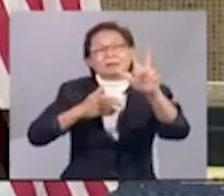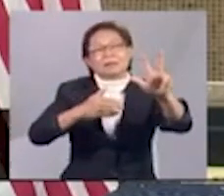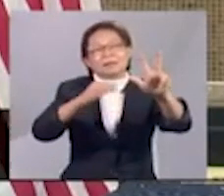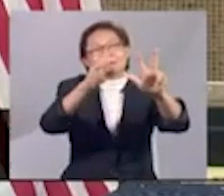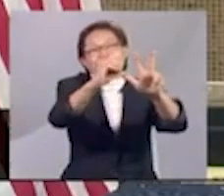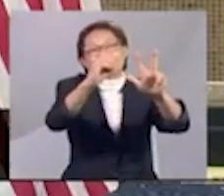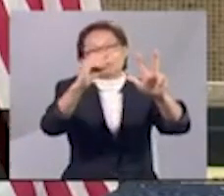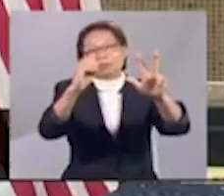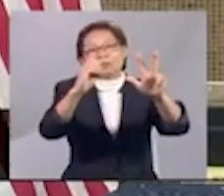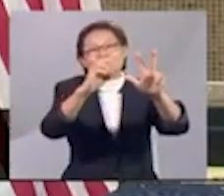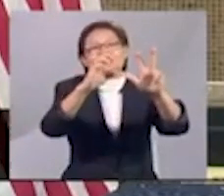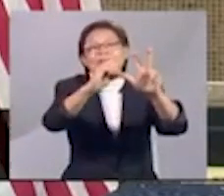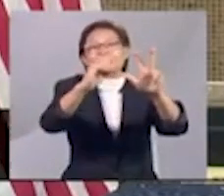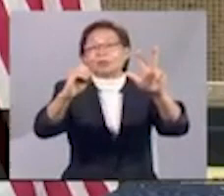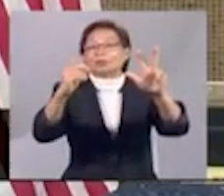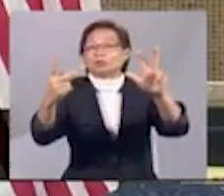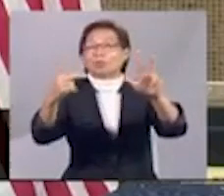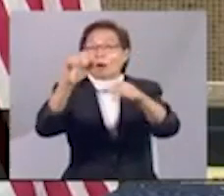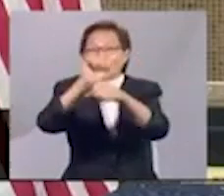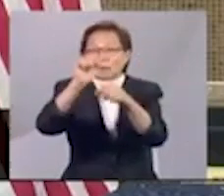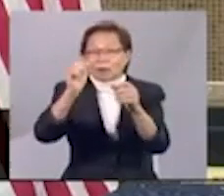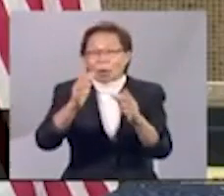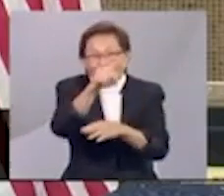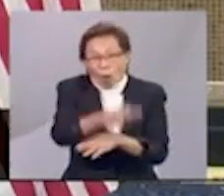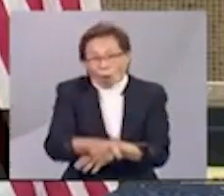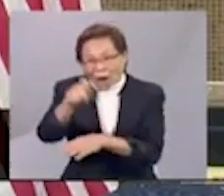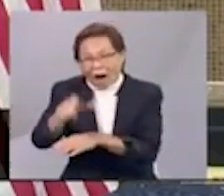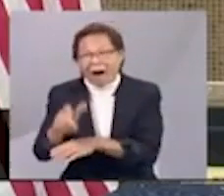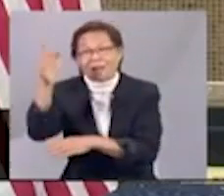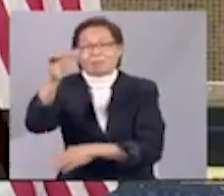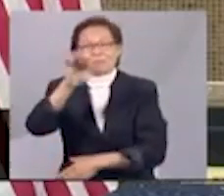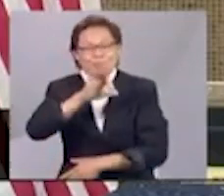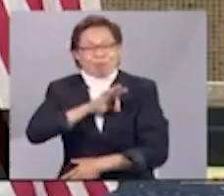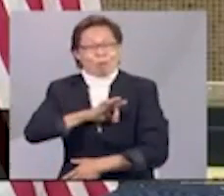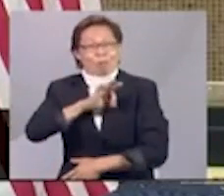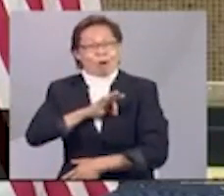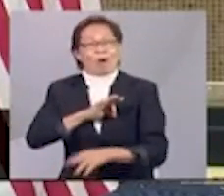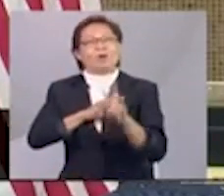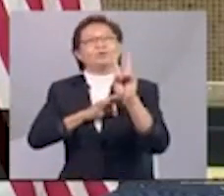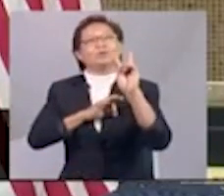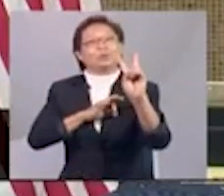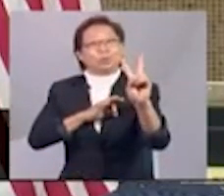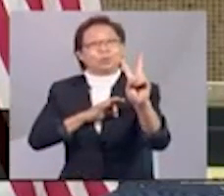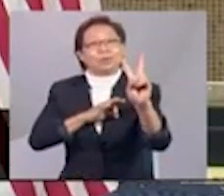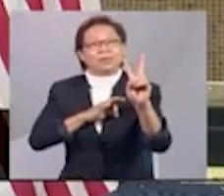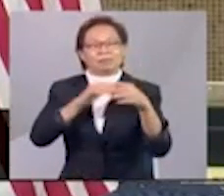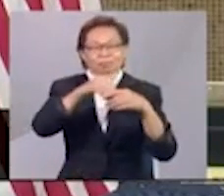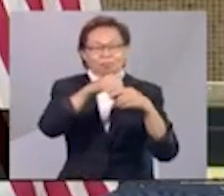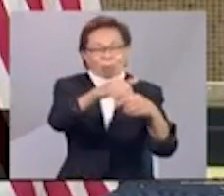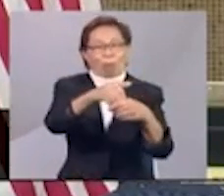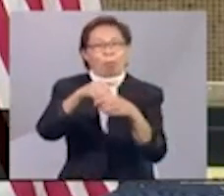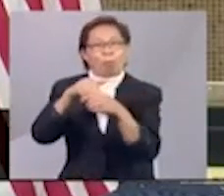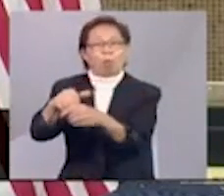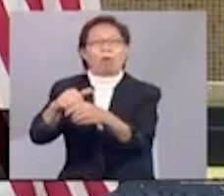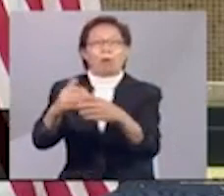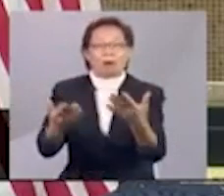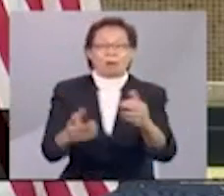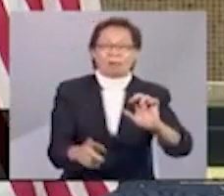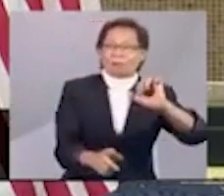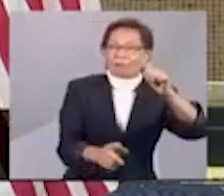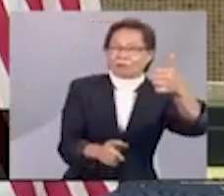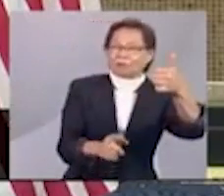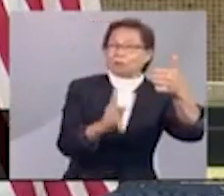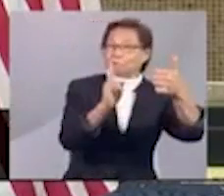300.000 pencari kerja akan mendapat manfaat melalui dua insentif yaitu